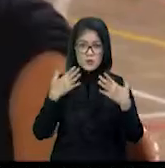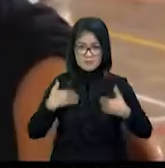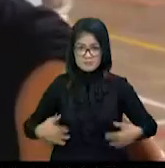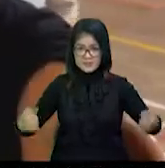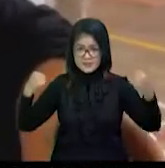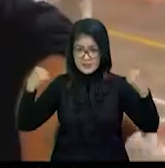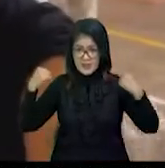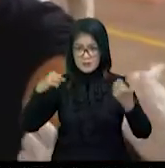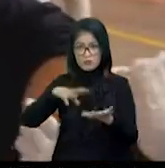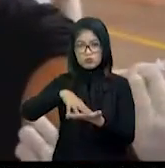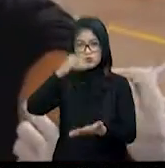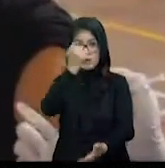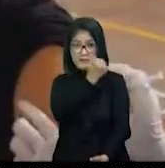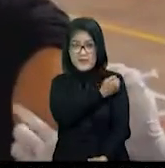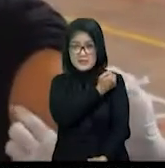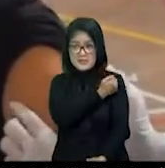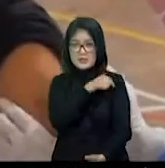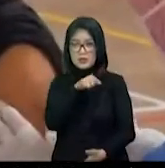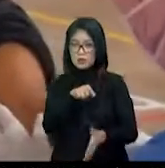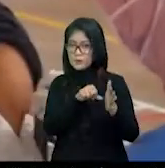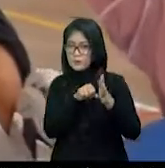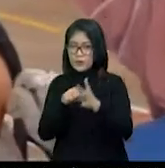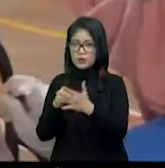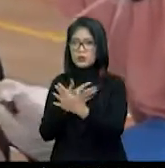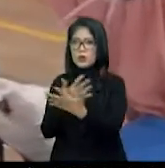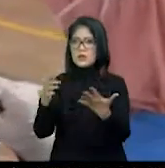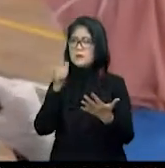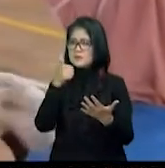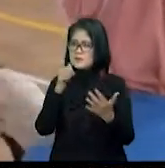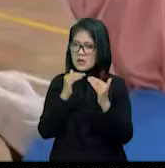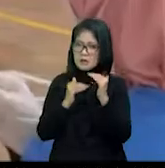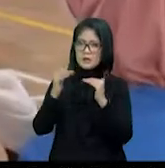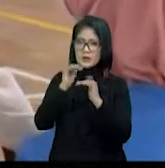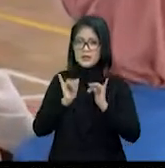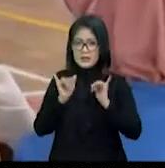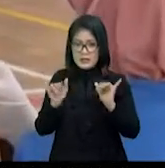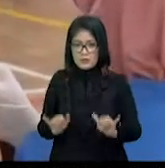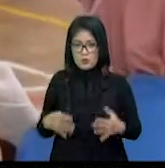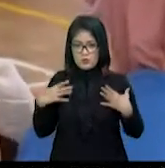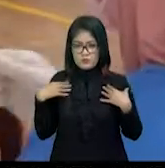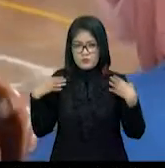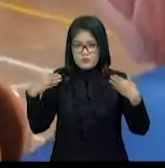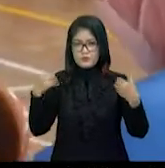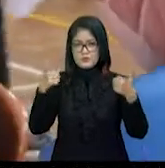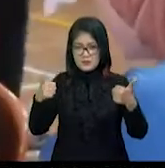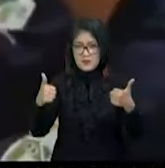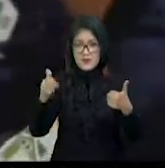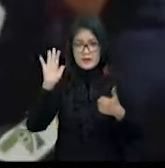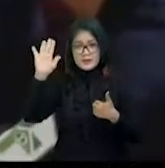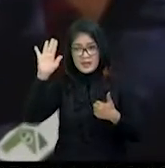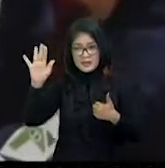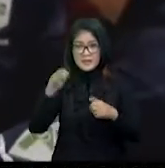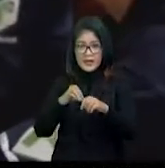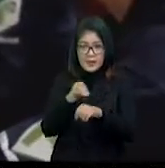Sentra vaksinasi ini diharapkan dapat membantu masyarakat setempat untuk meningkatkan kekebalan tubuh terhadap COVID-19, sehingga dapat meminimalisir resiko